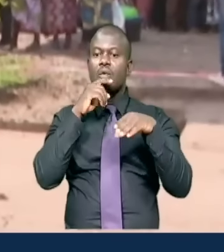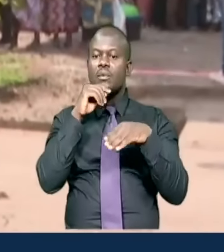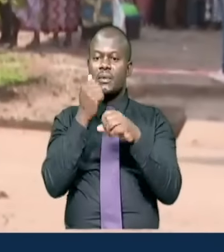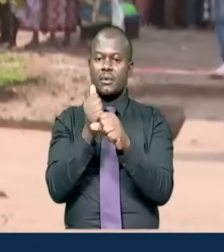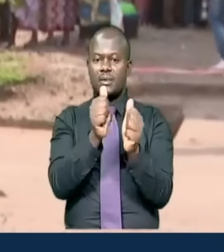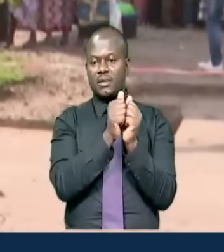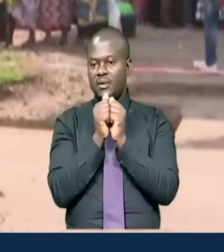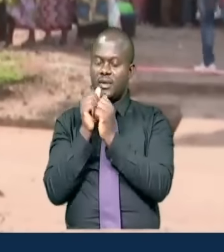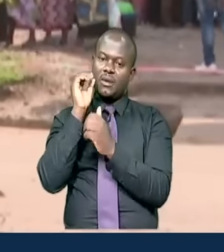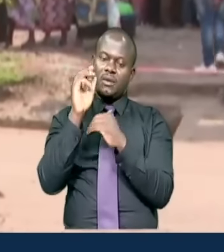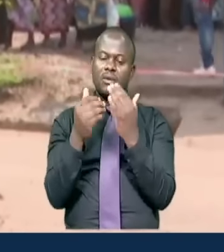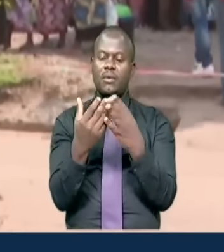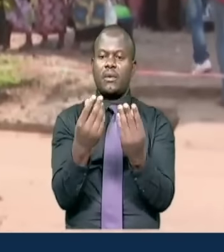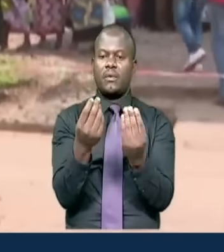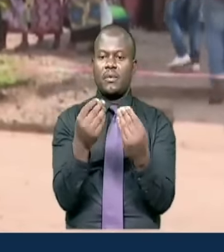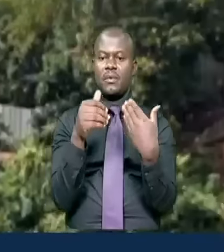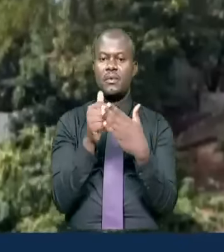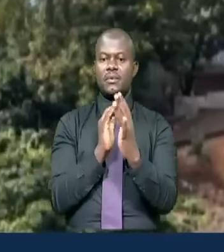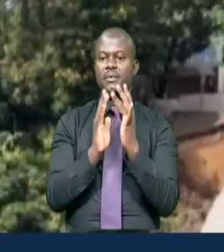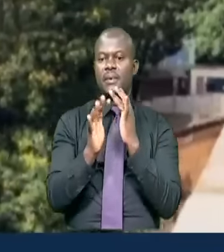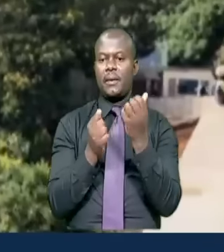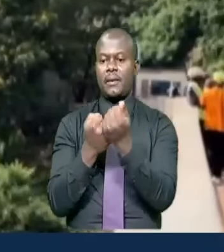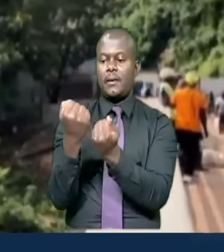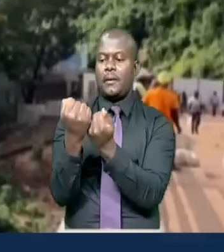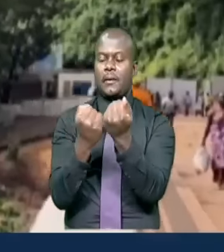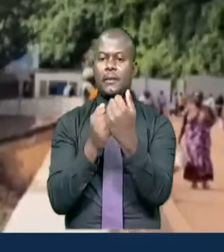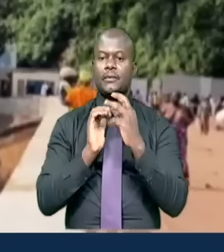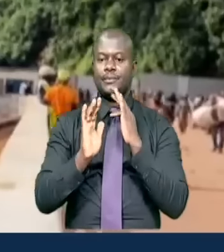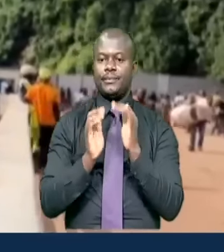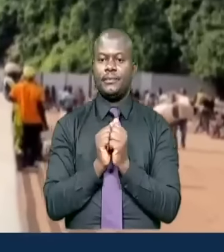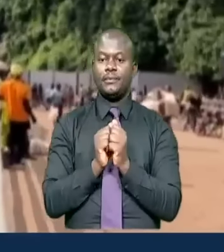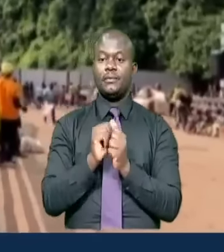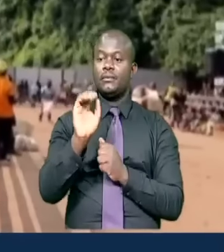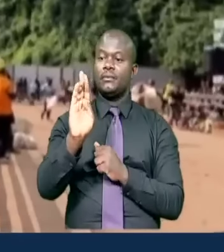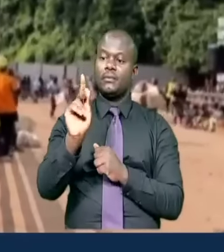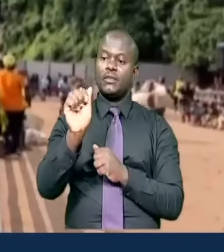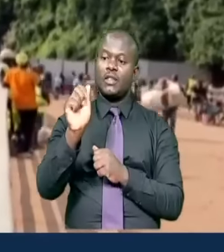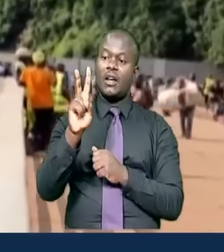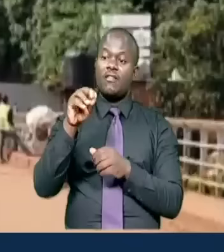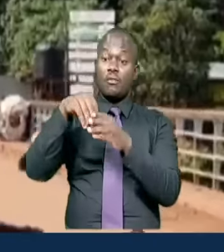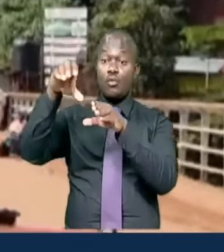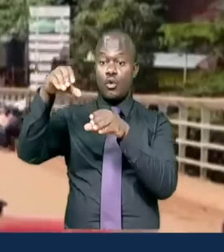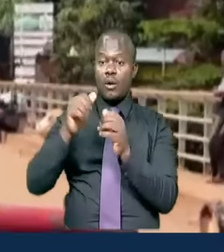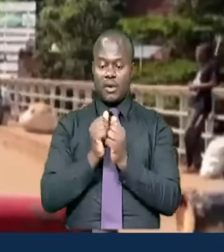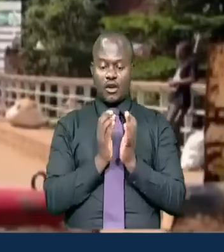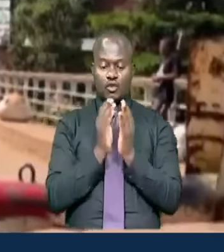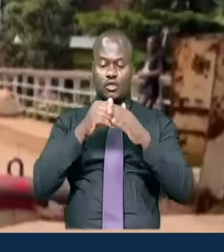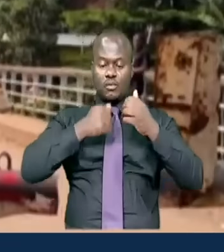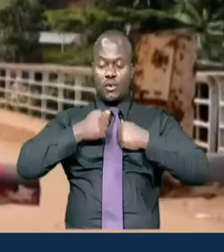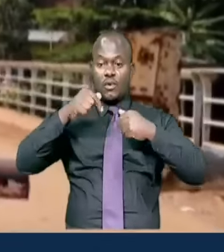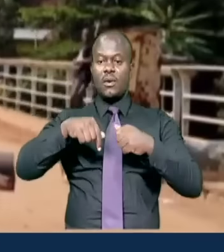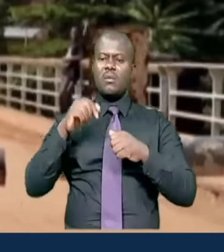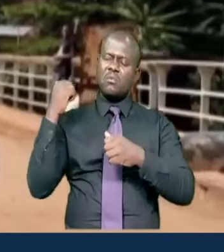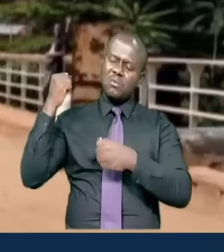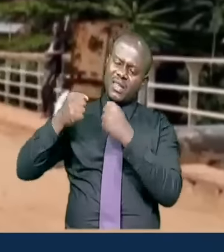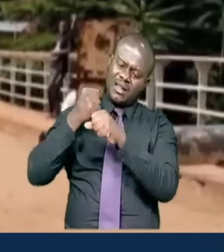hamwe, bizahita byoroshya ubuhahirane. Imijyi ya Bukavu muri Repubulika ya Demokarasi ya Kongo n'uwa Rusizi mu Rwanda kuva mu myaka